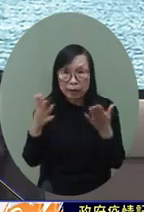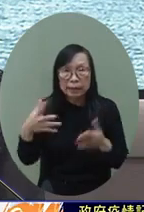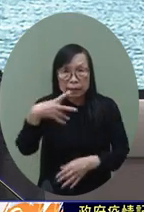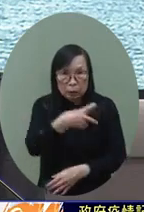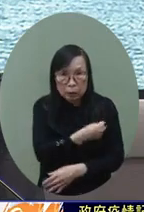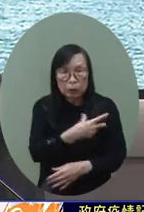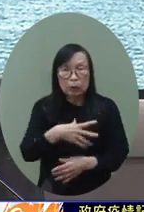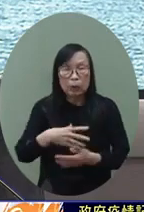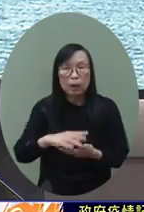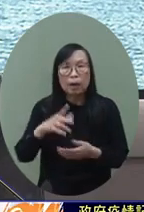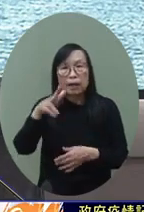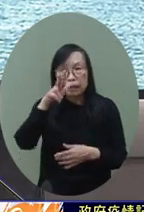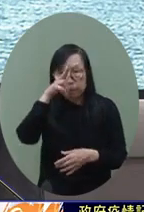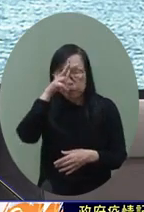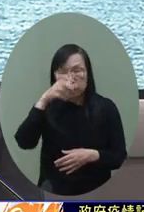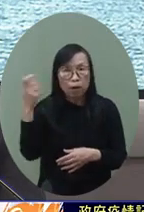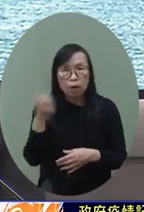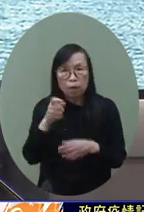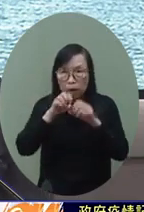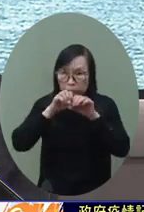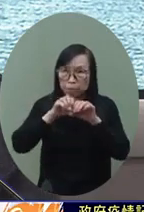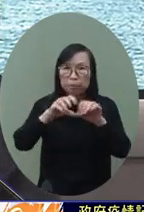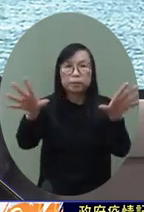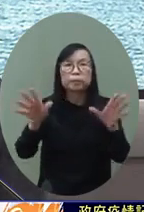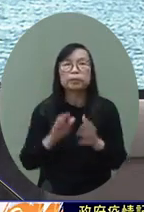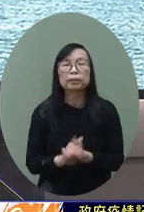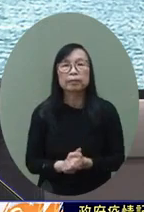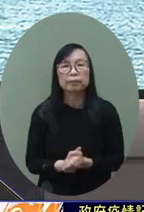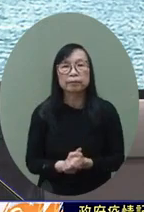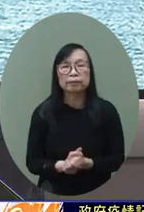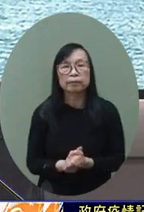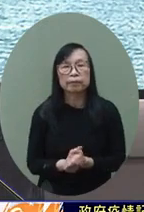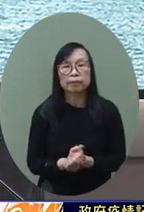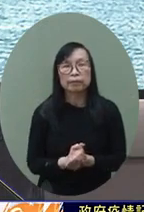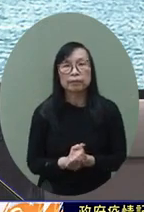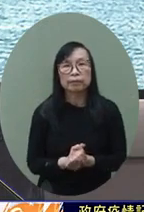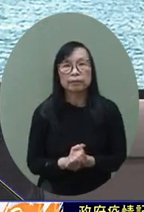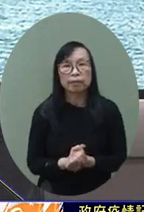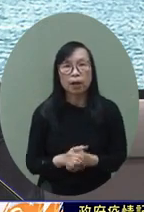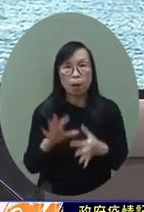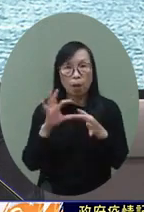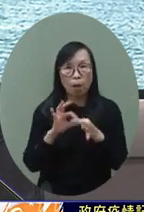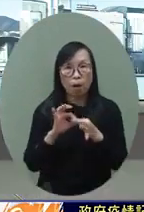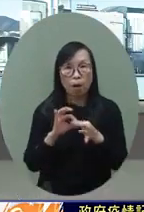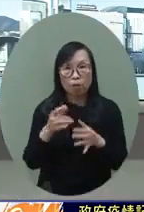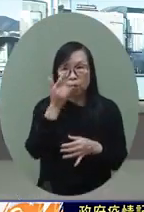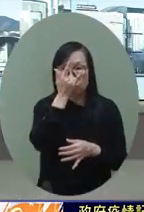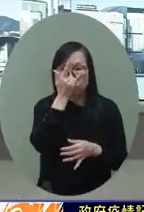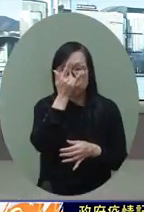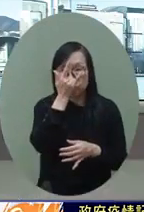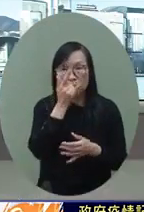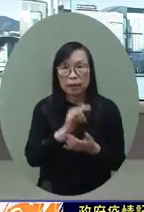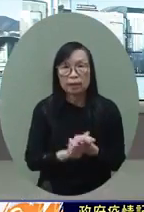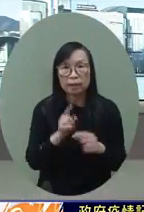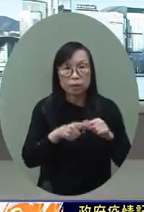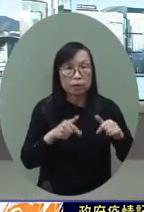一個情況咧，政府係會盡快同市民交代嘅。唔該。 關於啟德嗰、那個